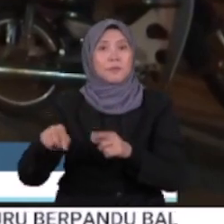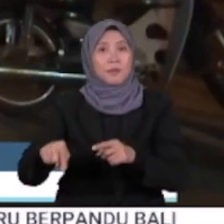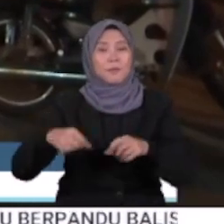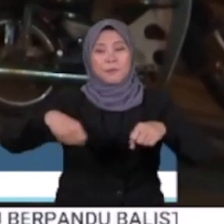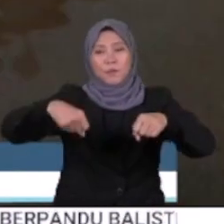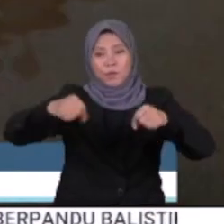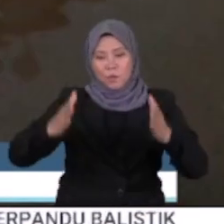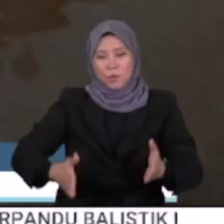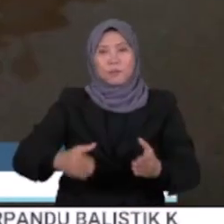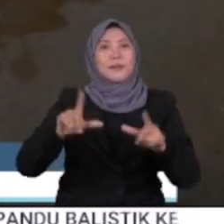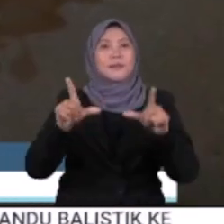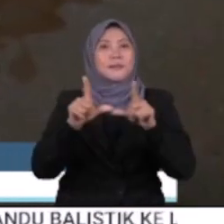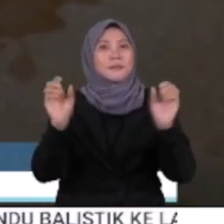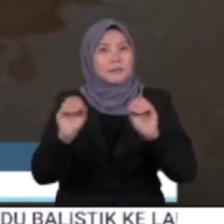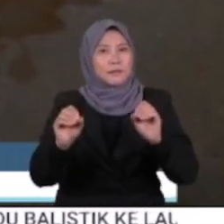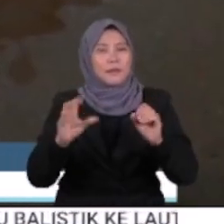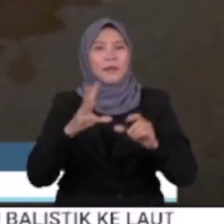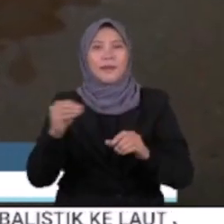penunggang